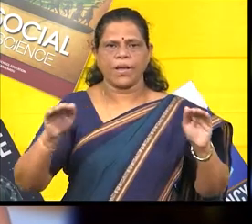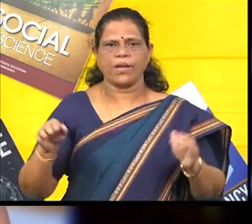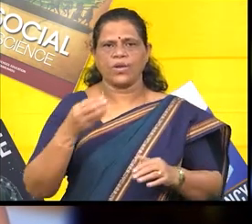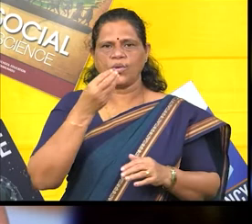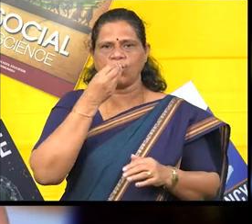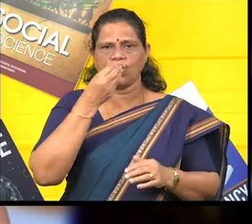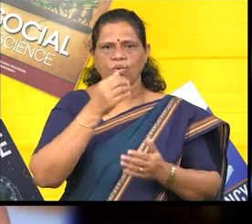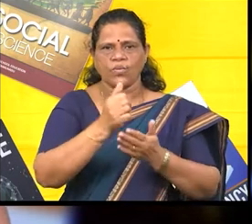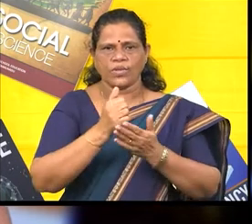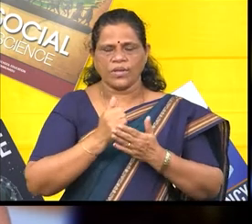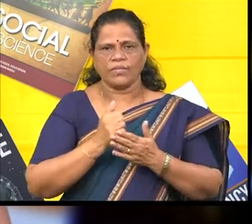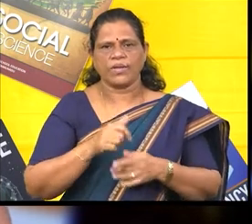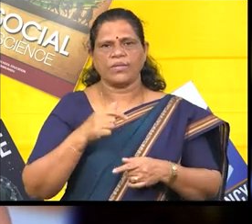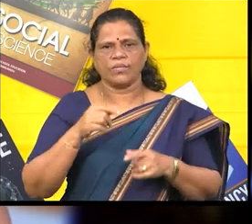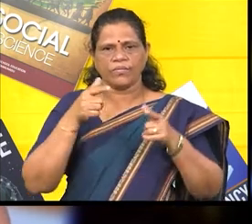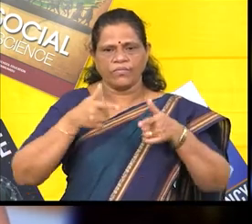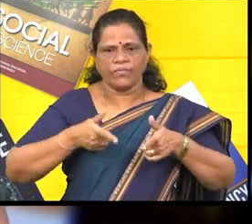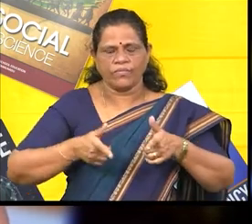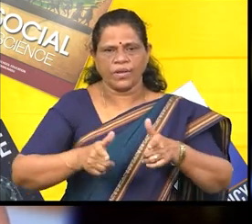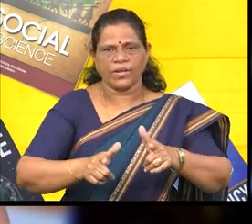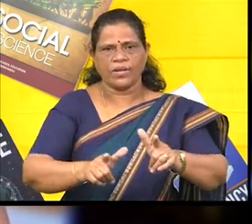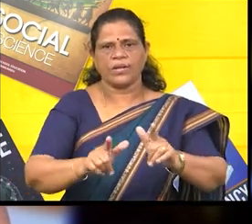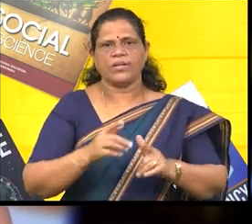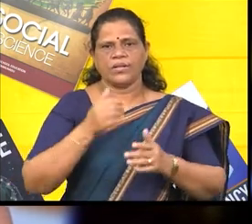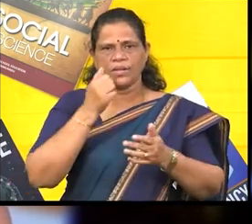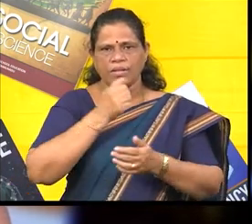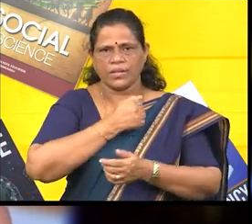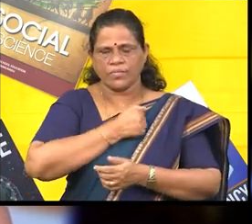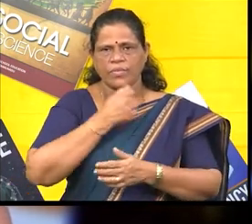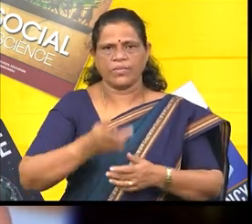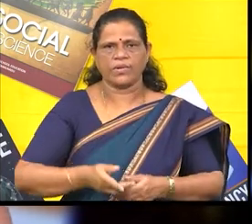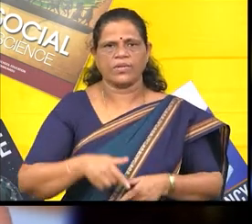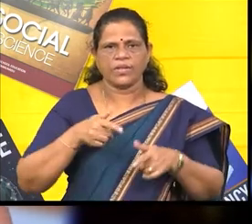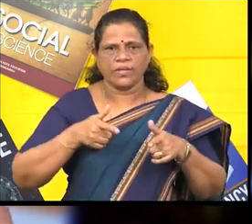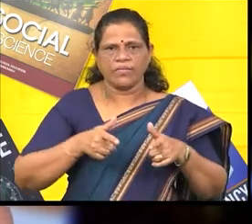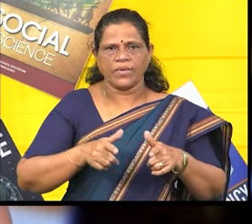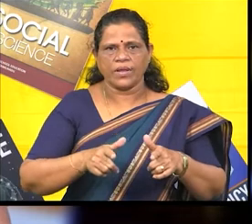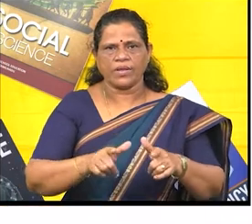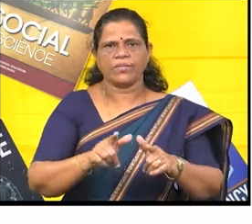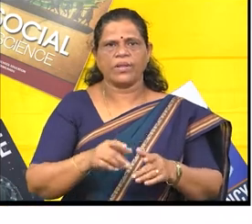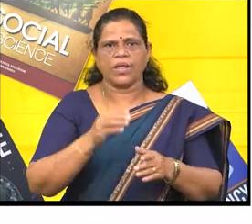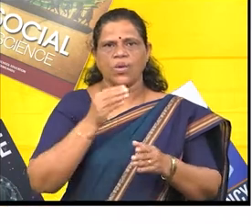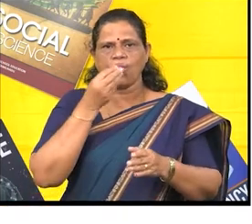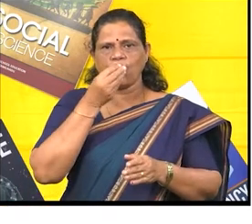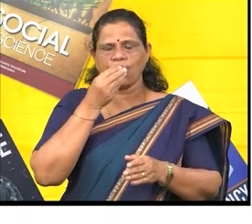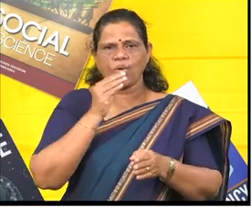மக்களுடைய உணவு தேவை வேளாண் தொழிலையே நம்பியுள்ளது. இந்த வேளாண் தொழிலே உணவு